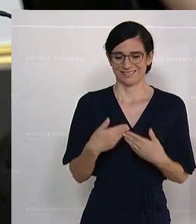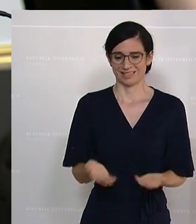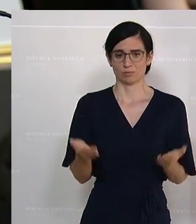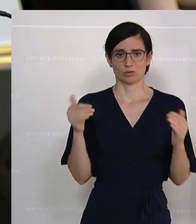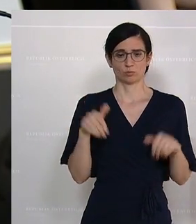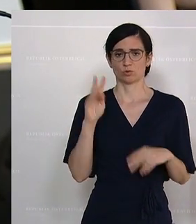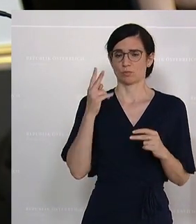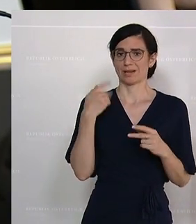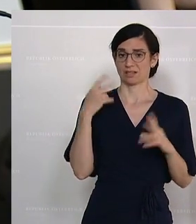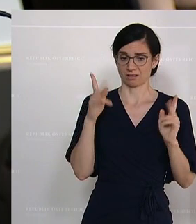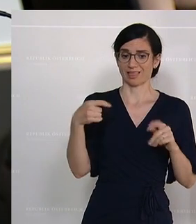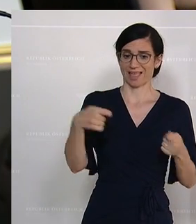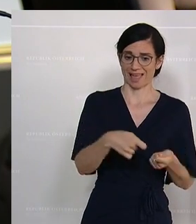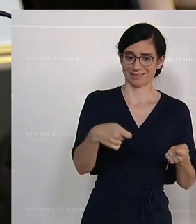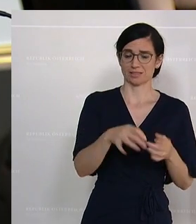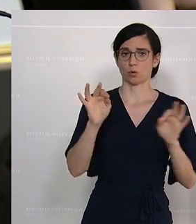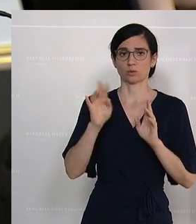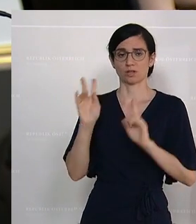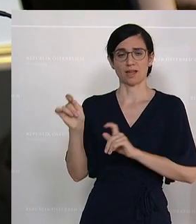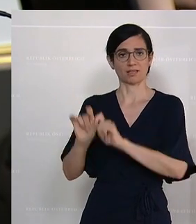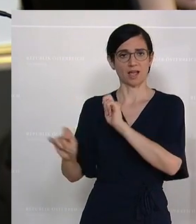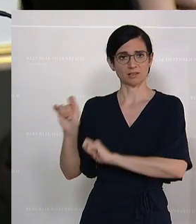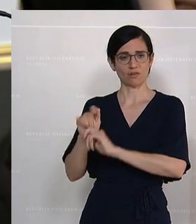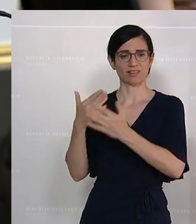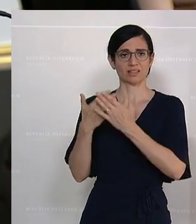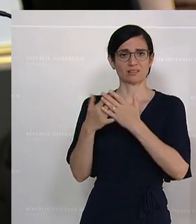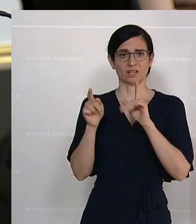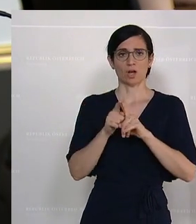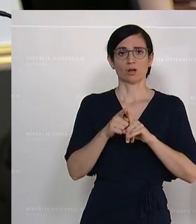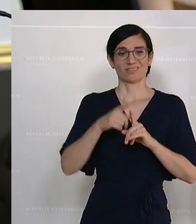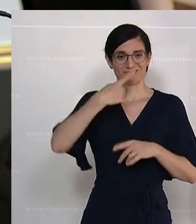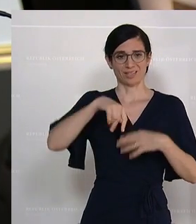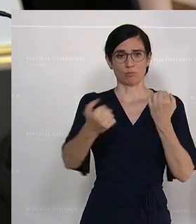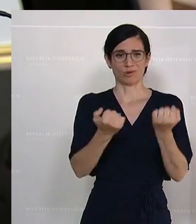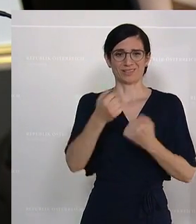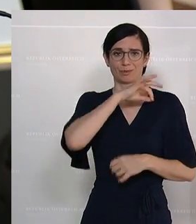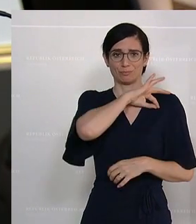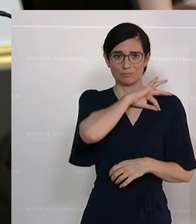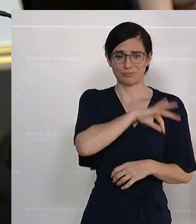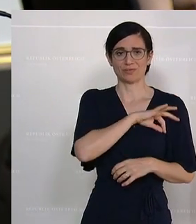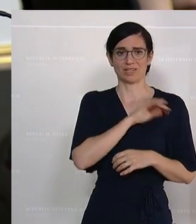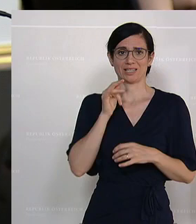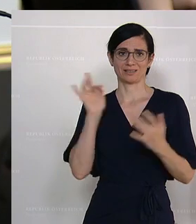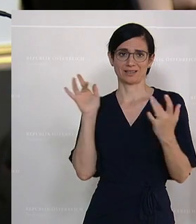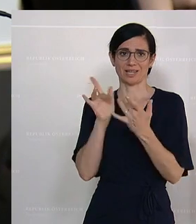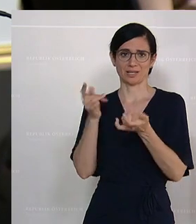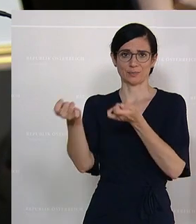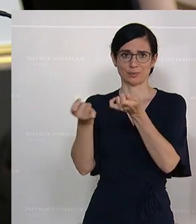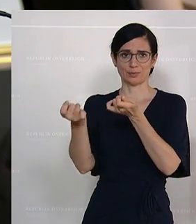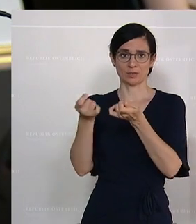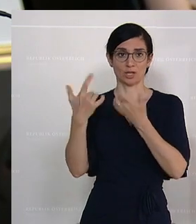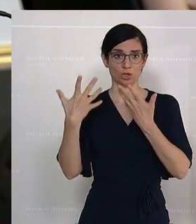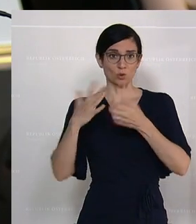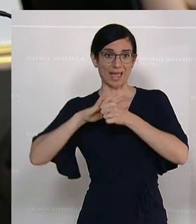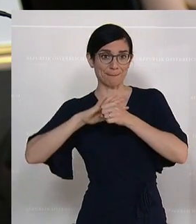geheizt wird ob eingekauft wird und deswegen ist es unsere pflicht dagegenzuhalten und putin versucht uns mit diesen preisen zu erpressen